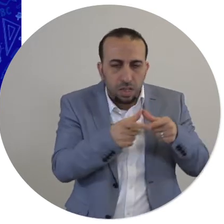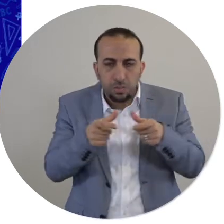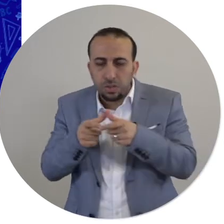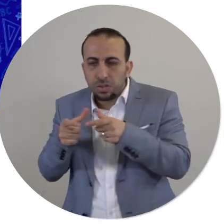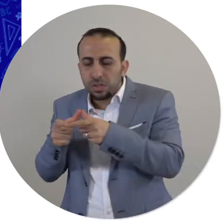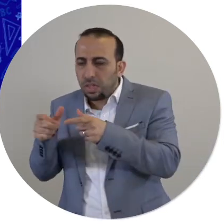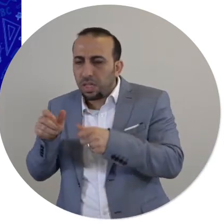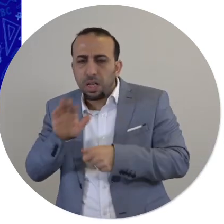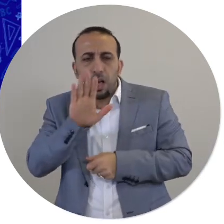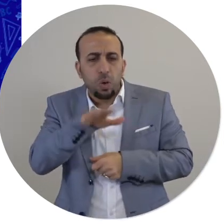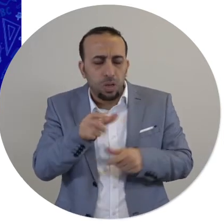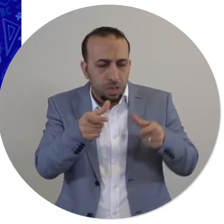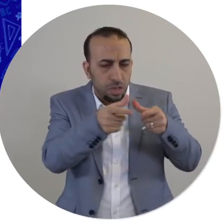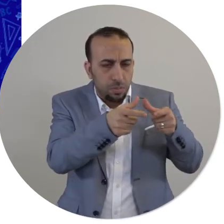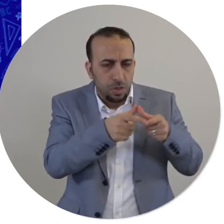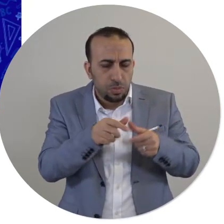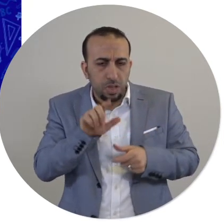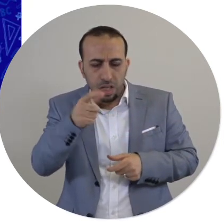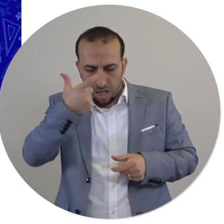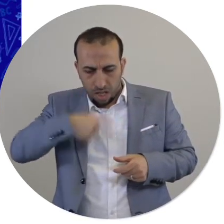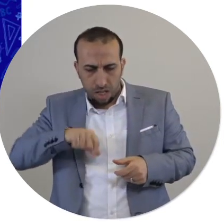خصائص وسمات تختلف عن الأخرى.